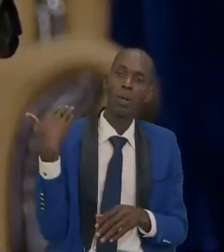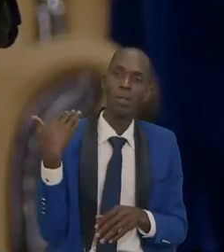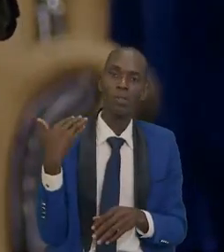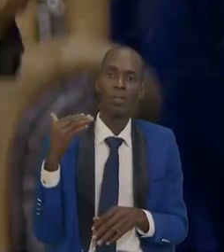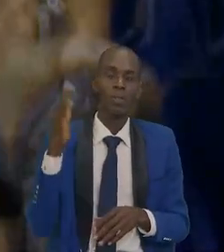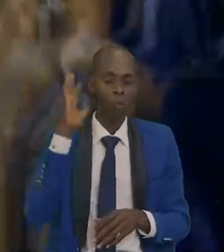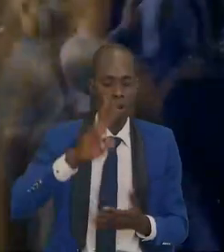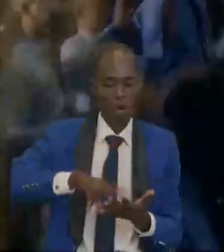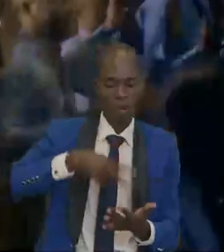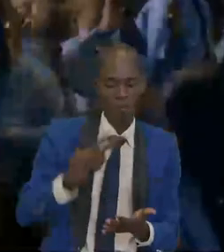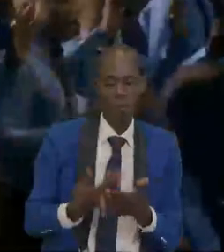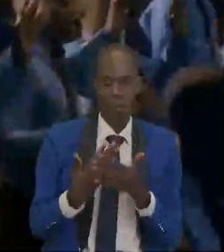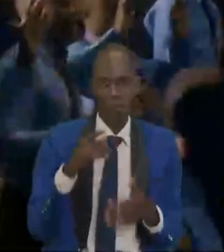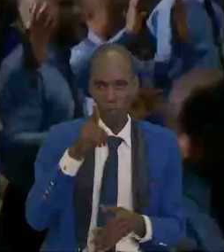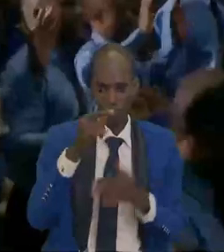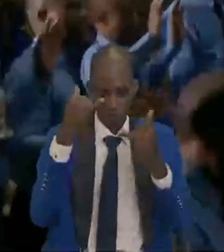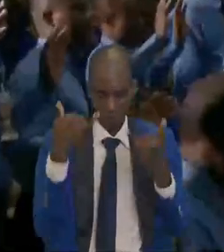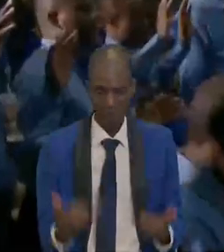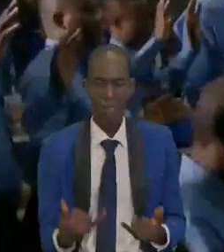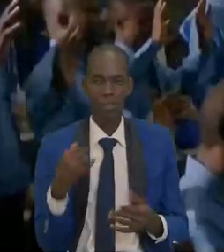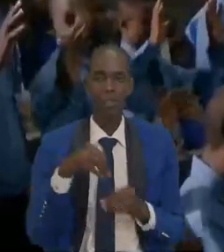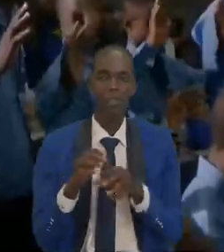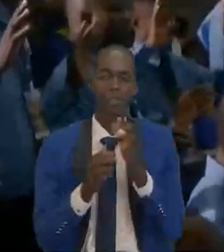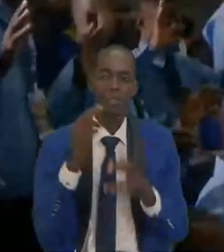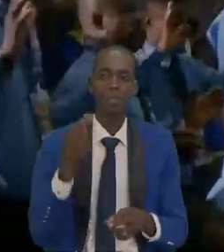vont s'effondrer devant toi maintenant même.